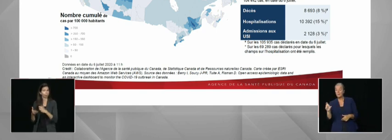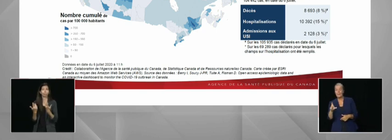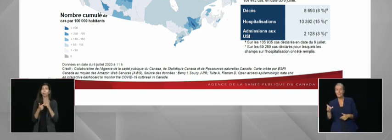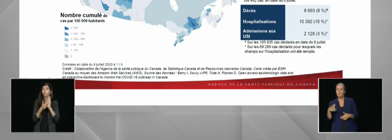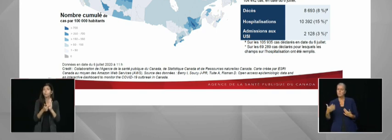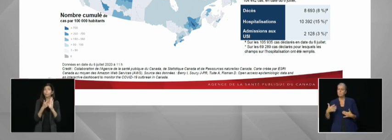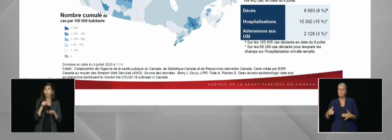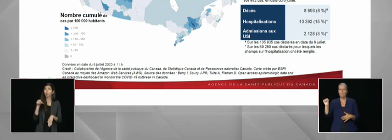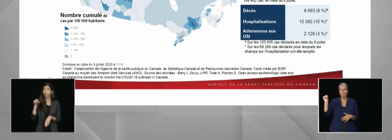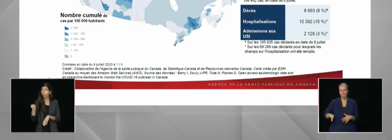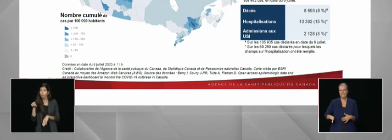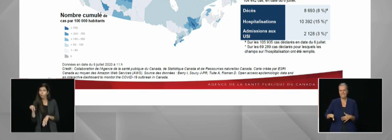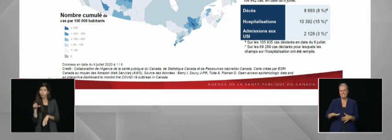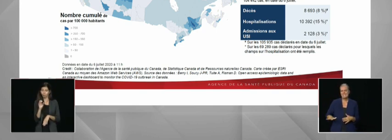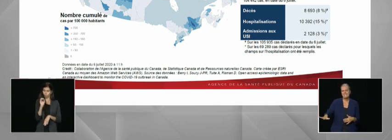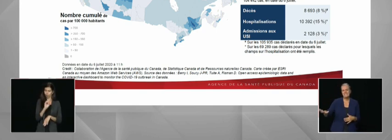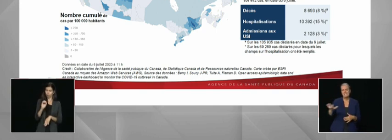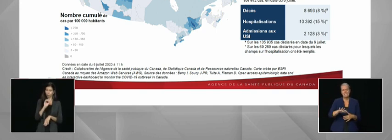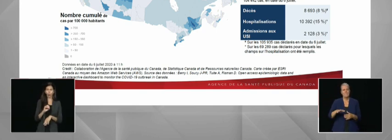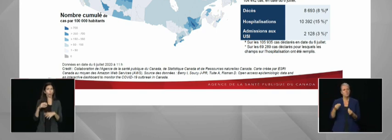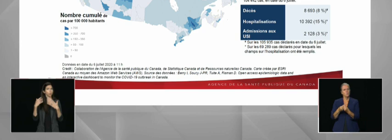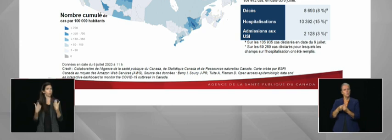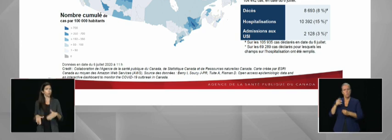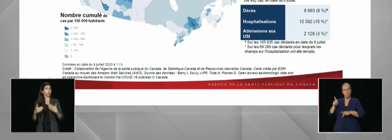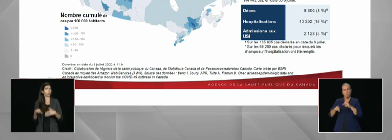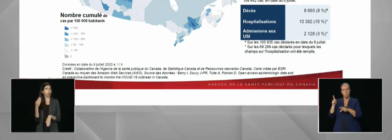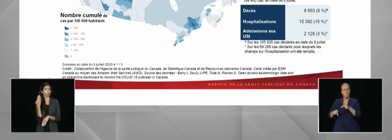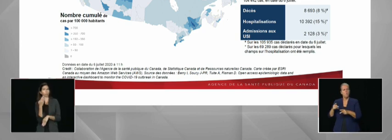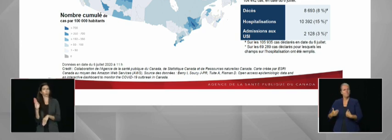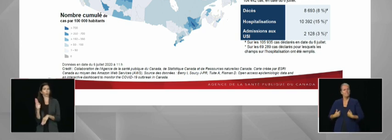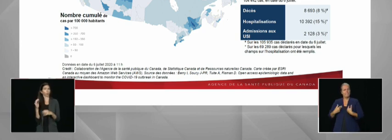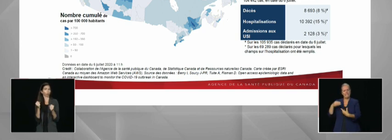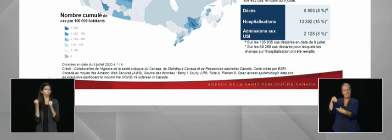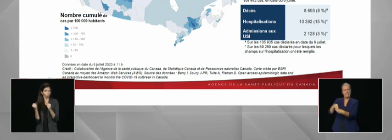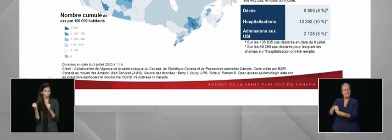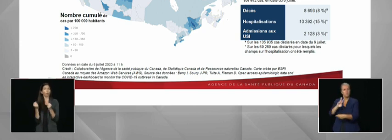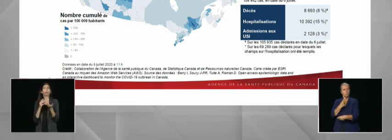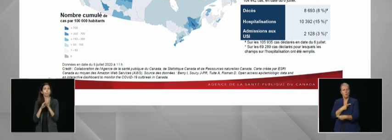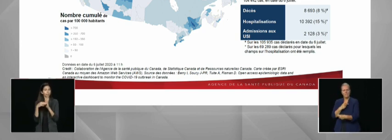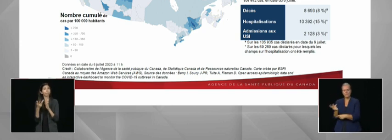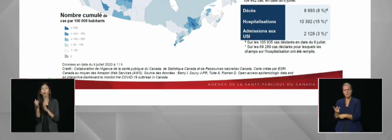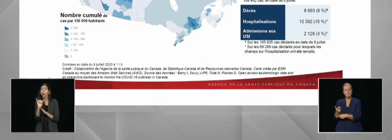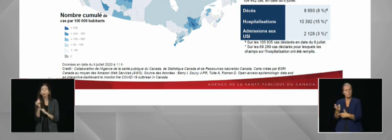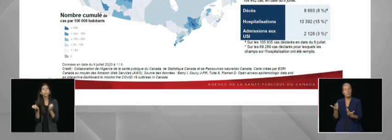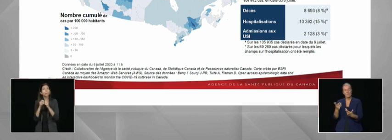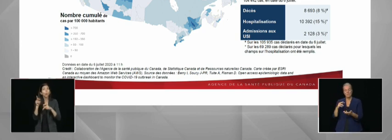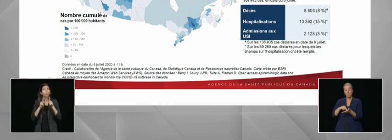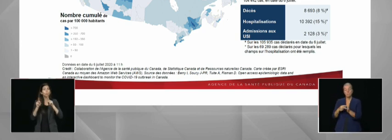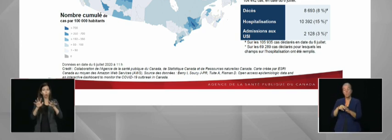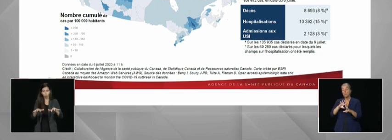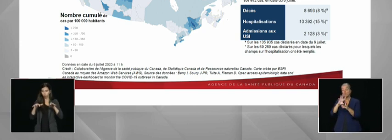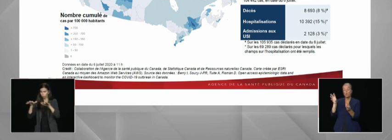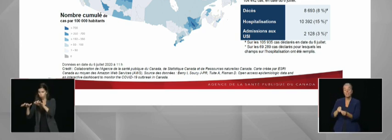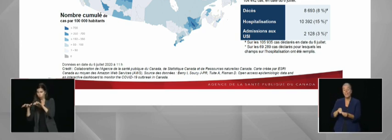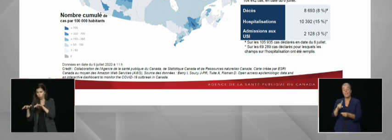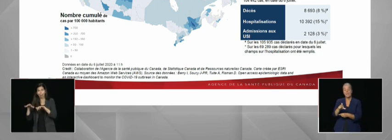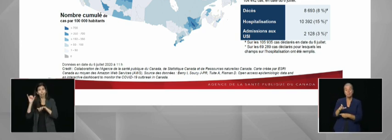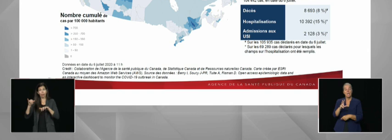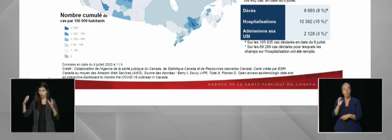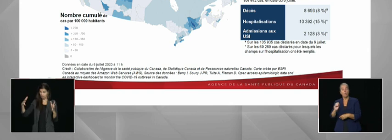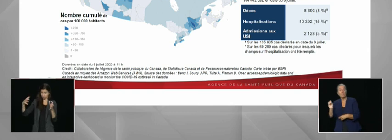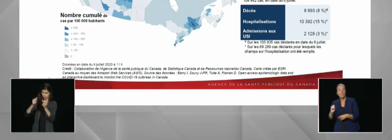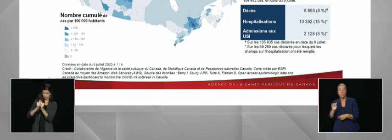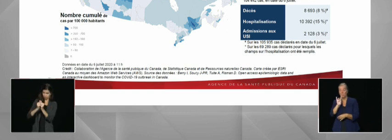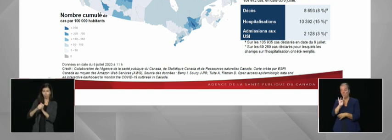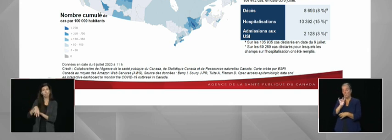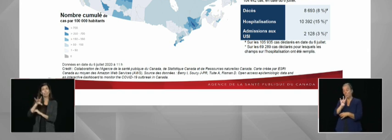population, ces provinces représentent 87 % des cas. D'autres régions, inclus le nord de la